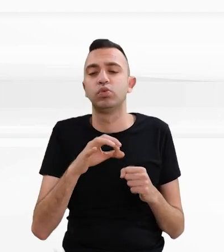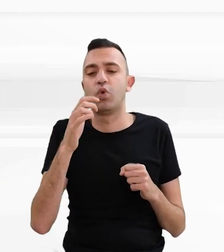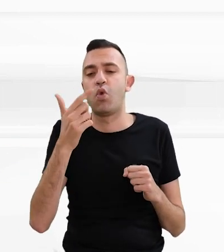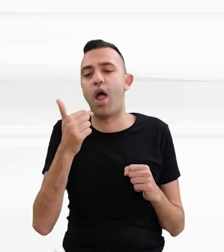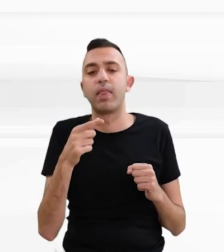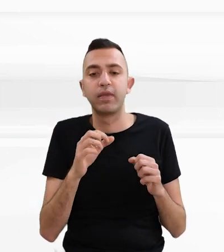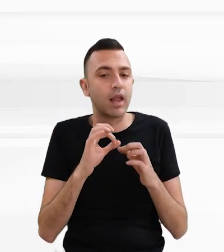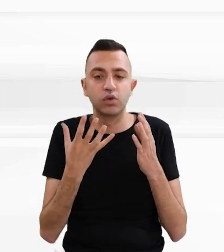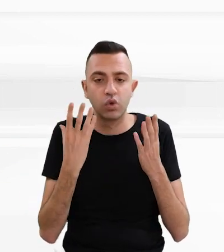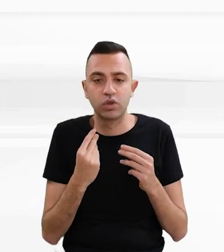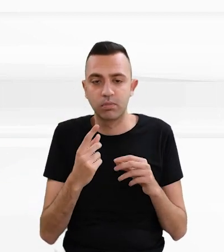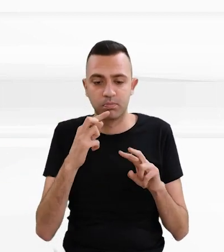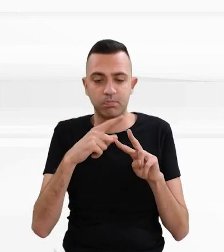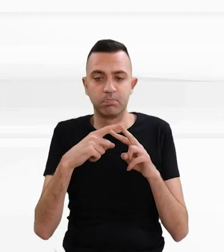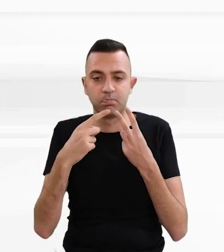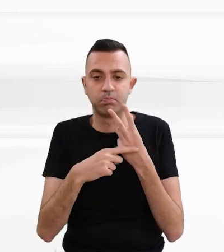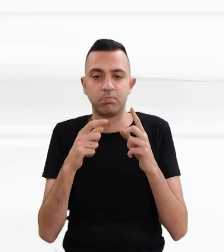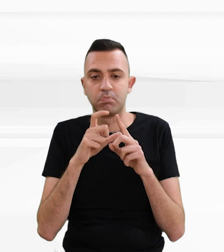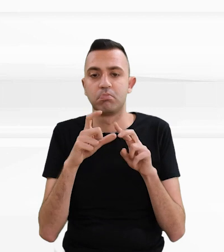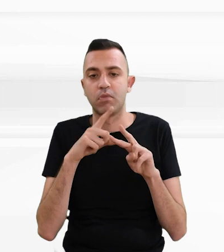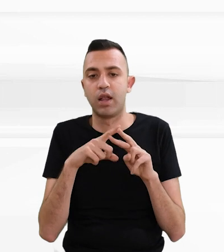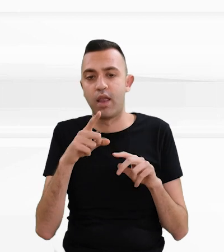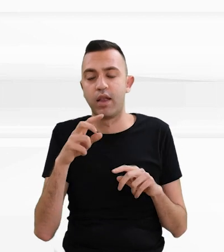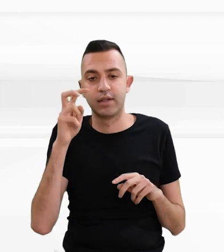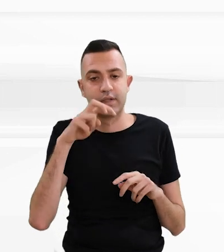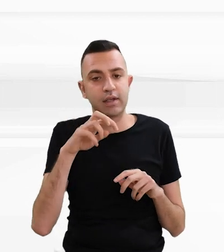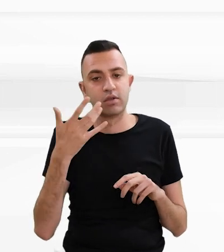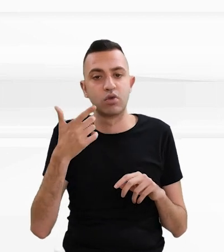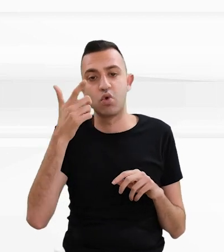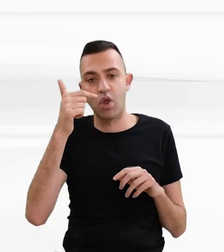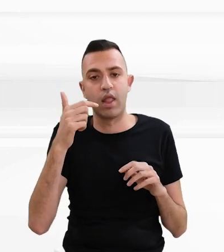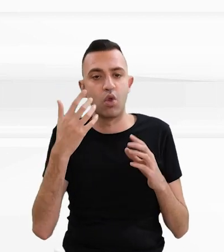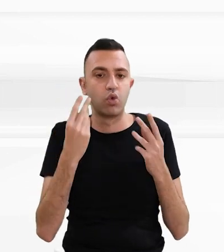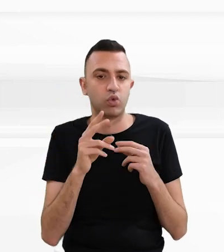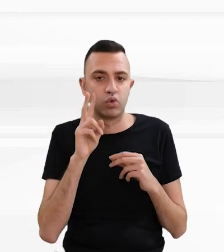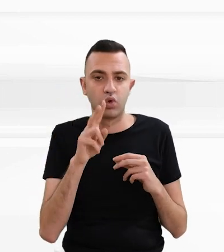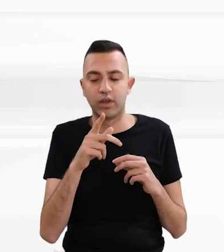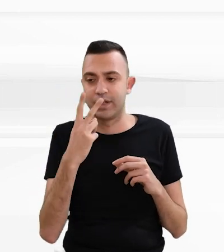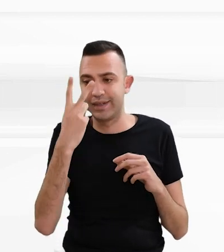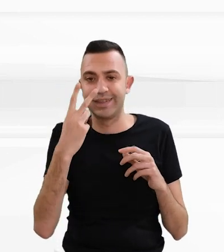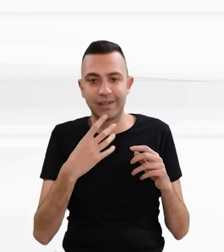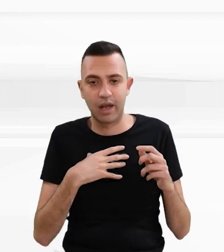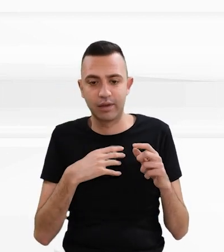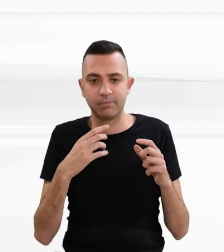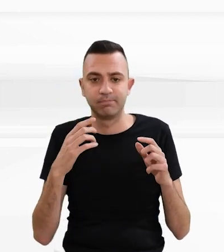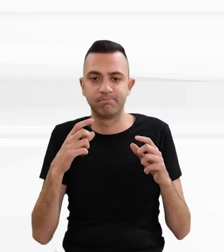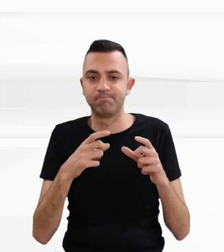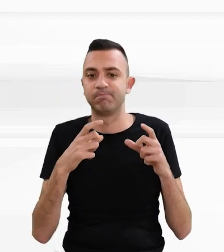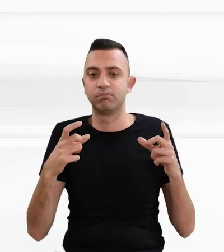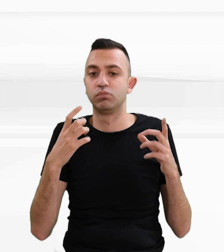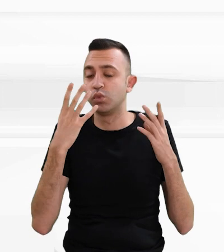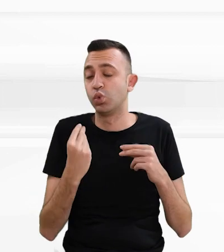Bu nasıl olabilir faydamız ıe8 ve 16 olduğunu gördük demek o kişiyle genişletir Sen burayı